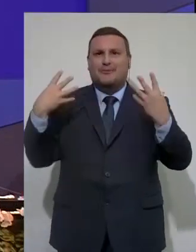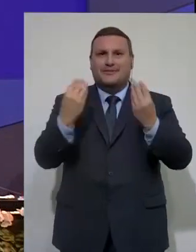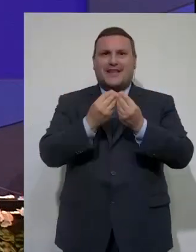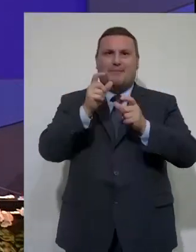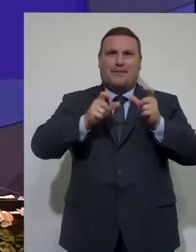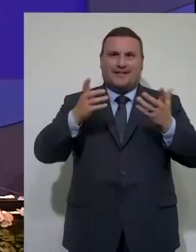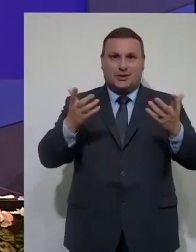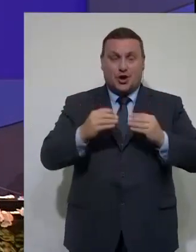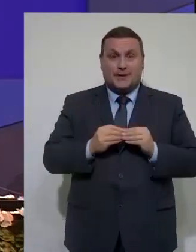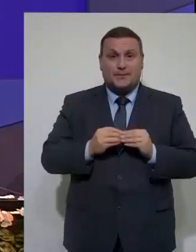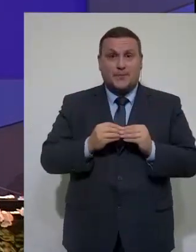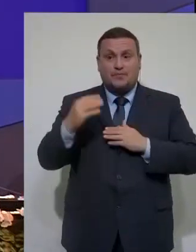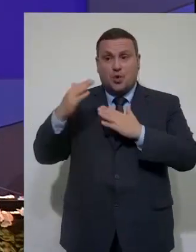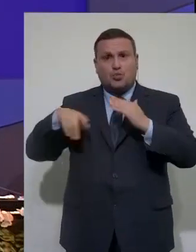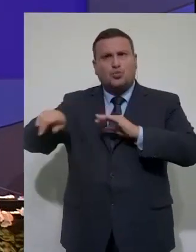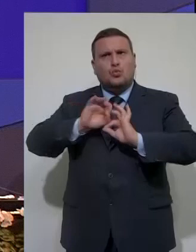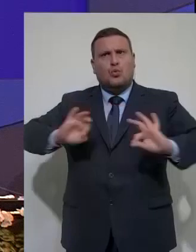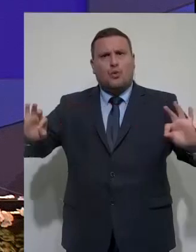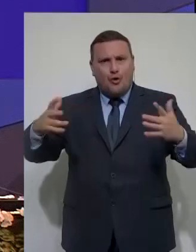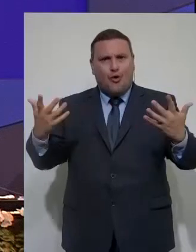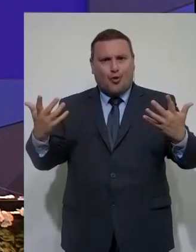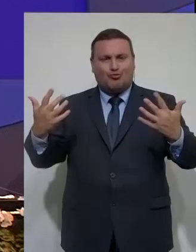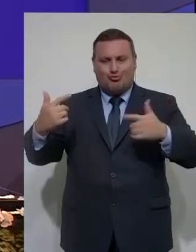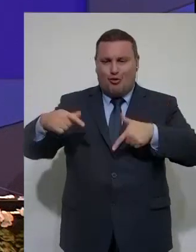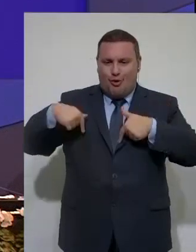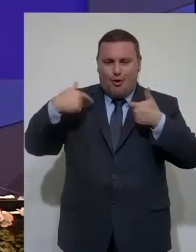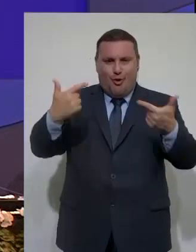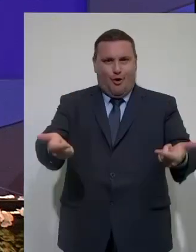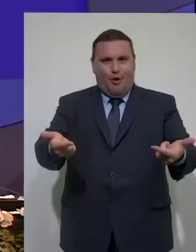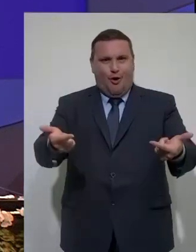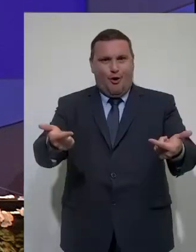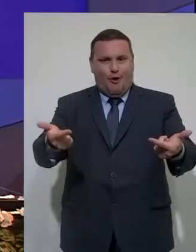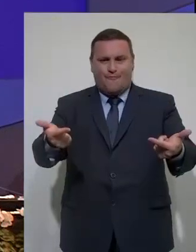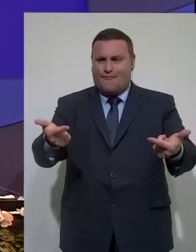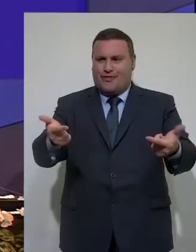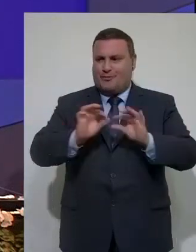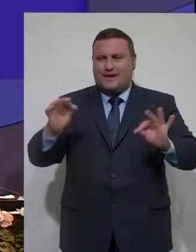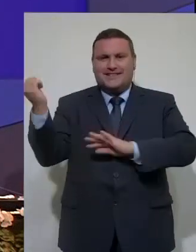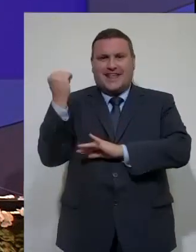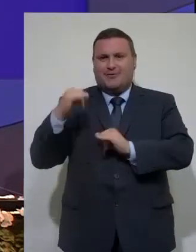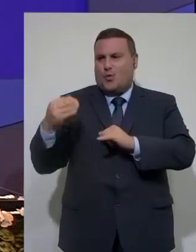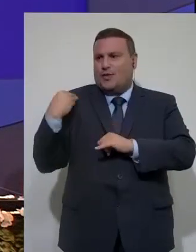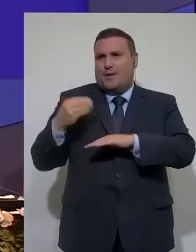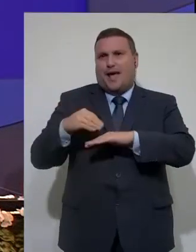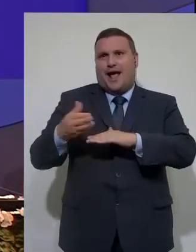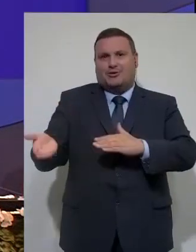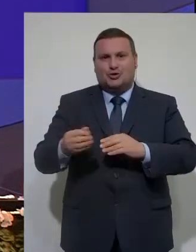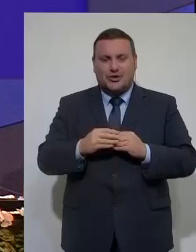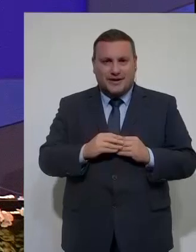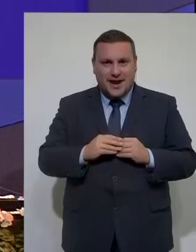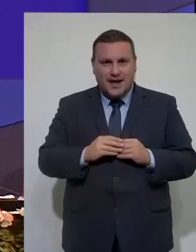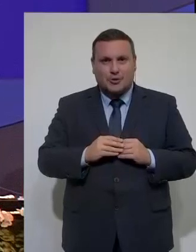grado di promuoversi, lo fanno come dire con gli strumenti un po' più adottati ultimamente, con un certo tipo di promozione,